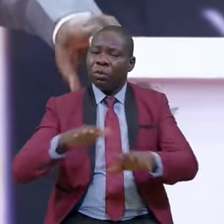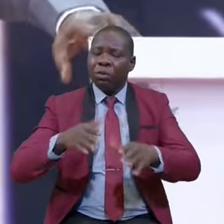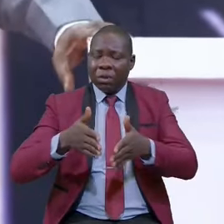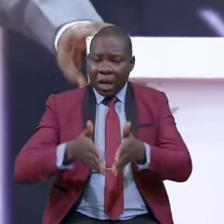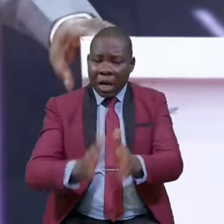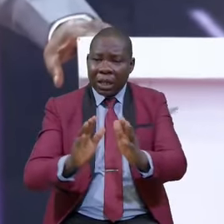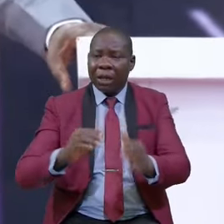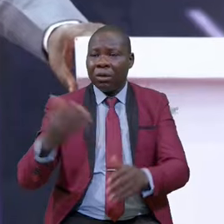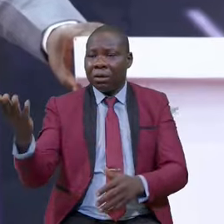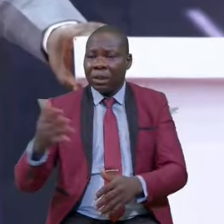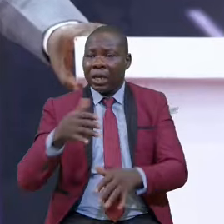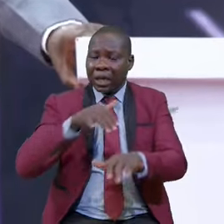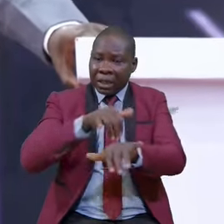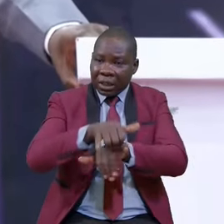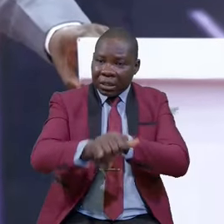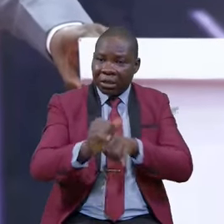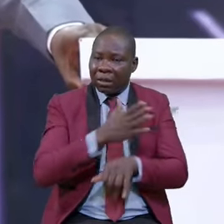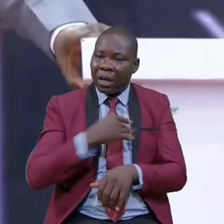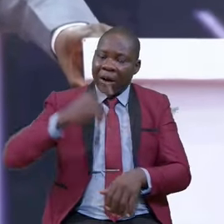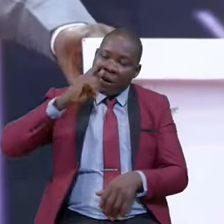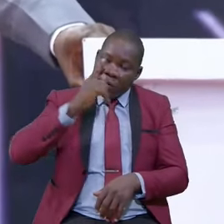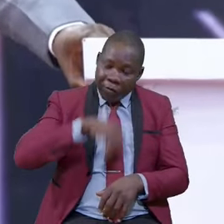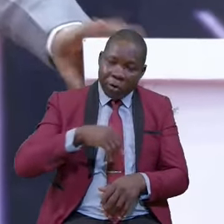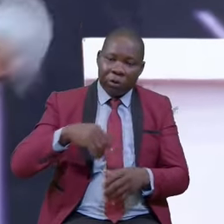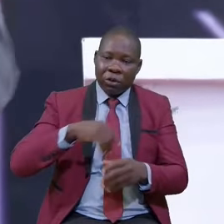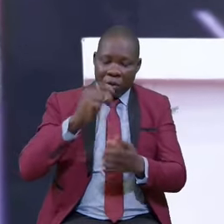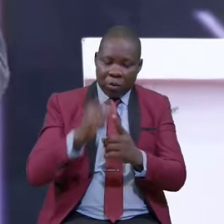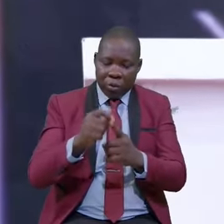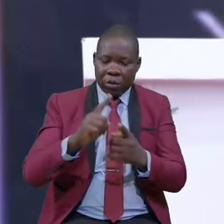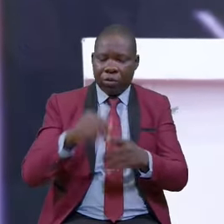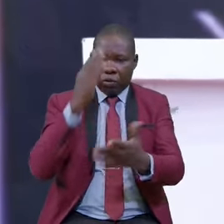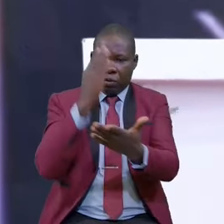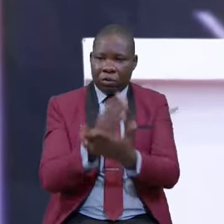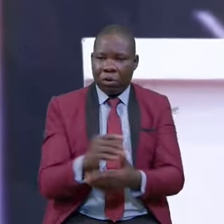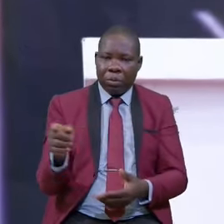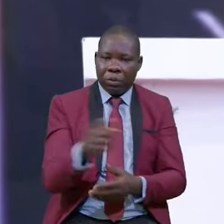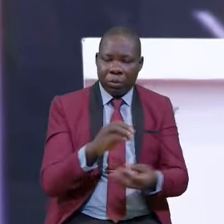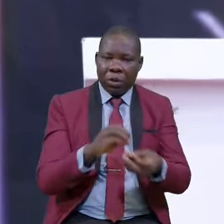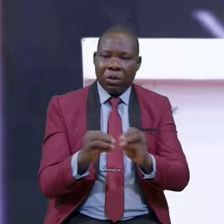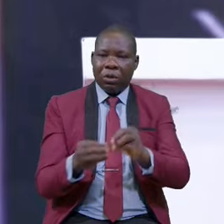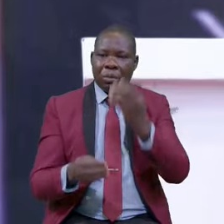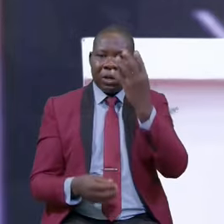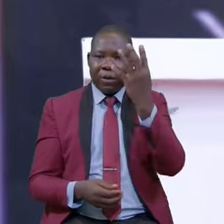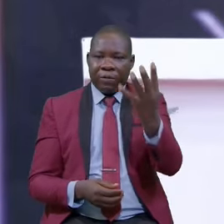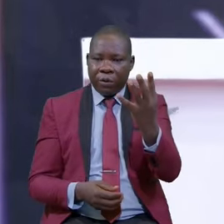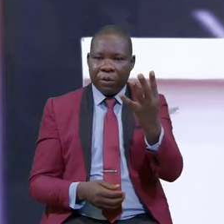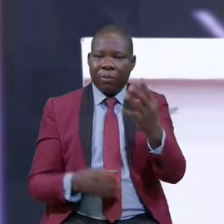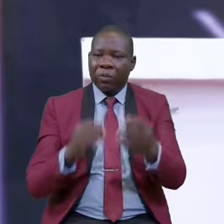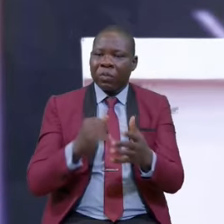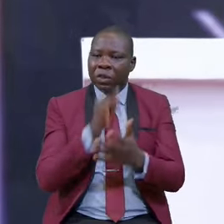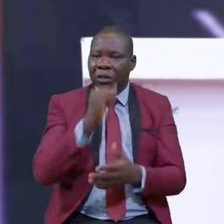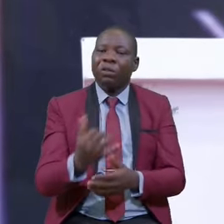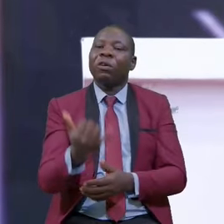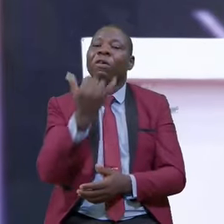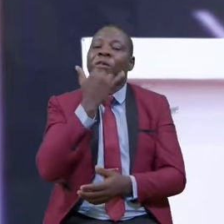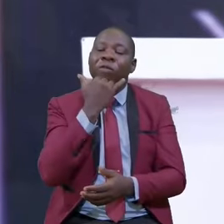la falsification préconçue de t'arrêter. Quatrièmement, la recherche de faute